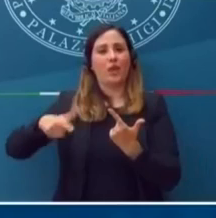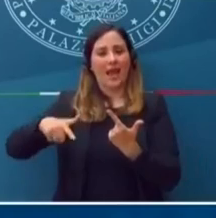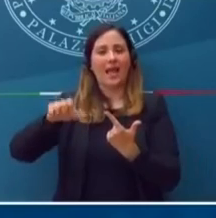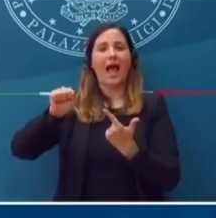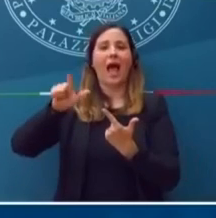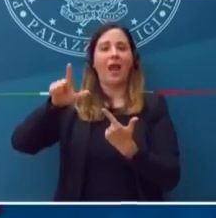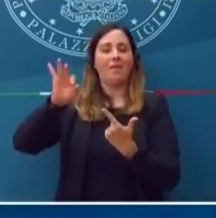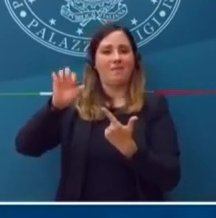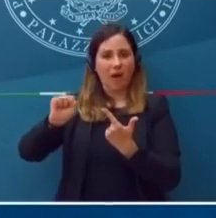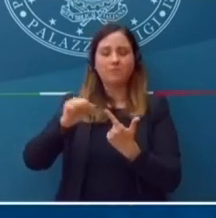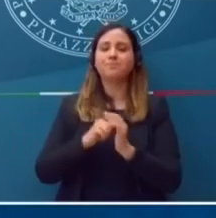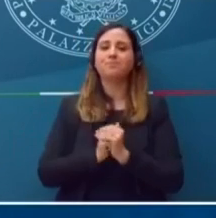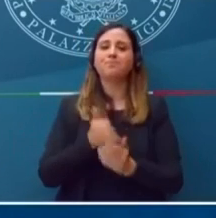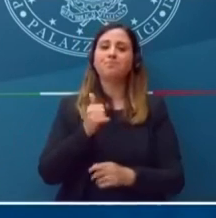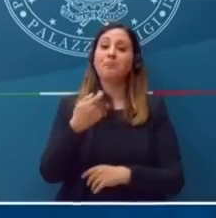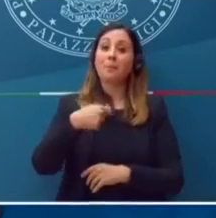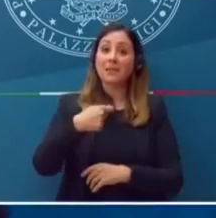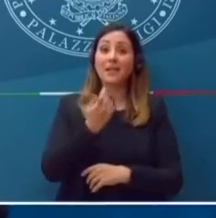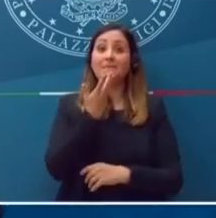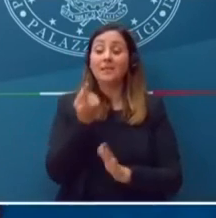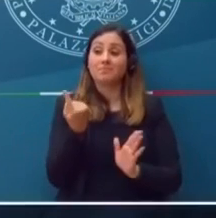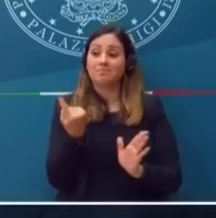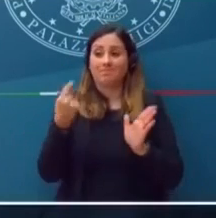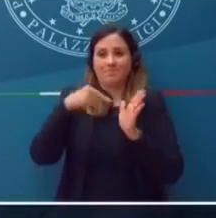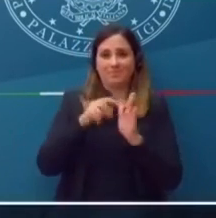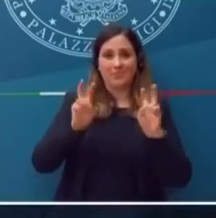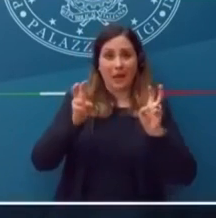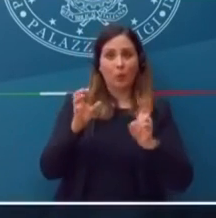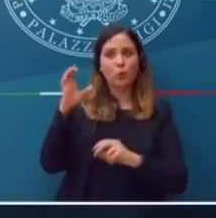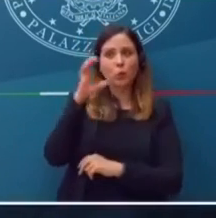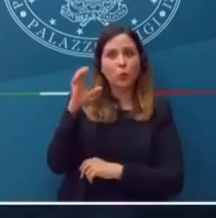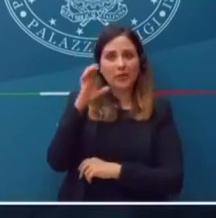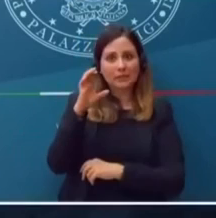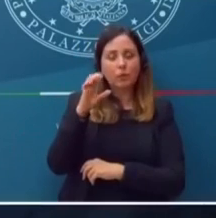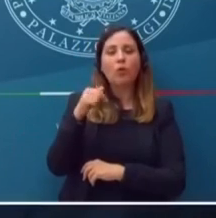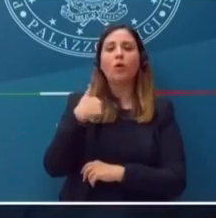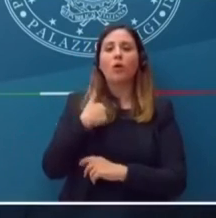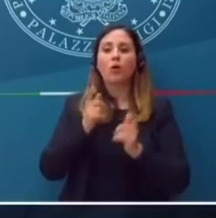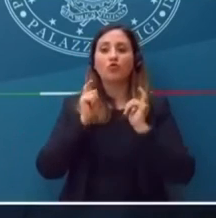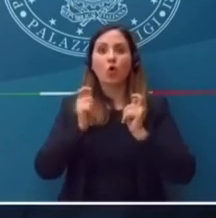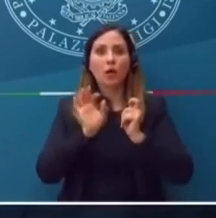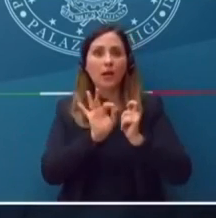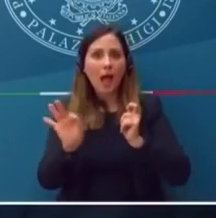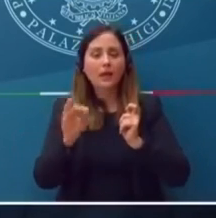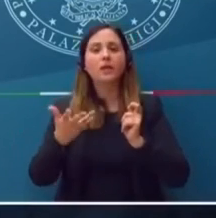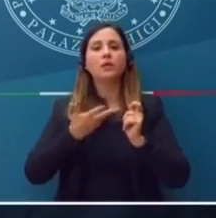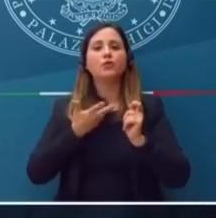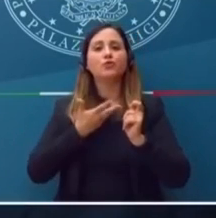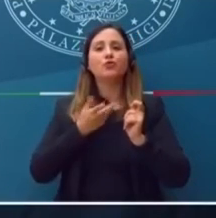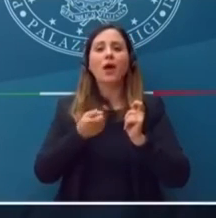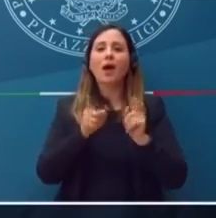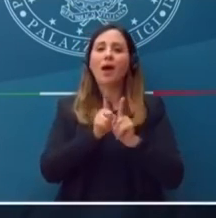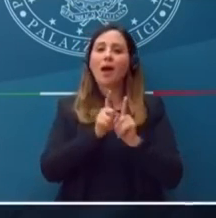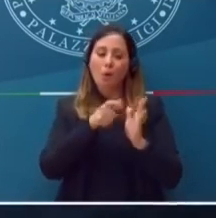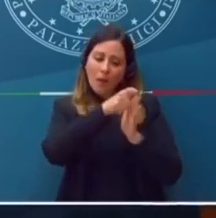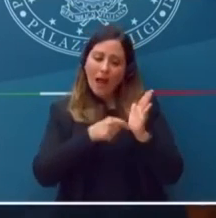Presidente, volevo tornare alla questione del turismo e chiederle, oggi su molti giornali ci sono riferimenti alle isole Covid free italiane che